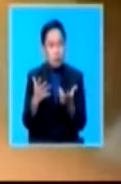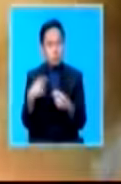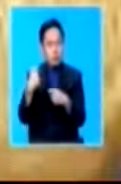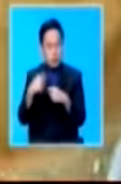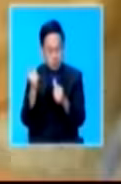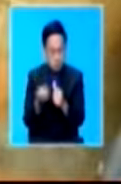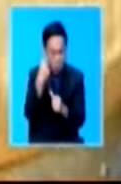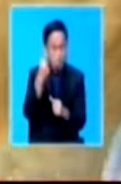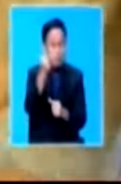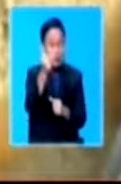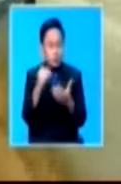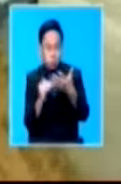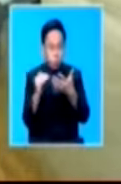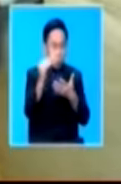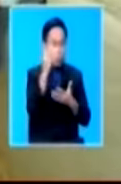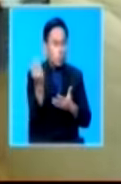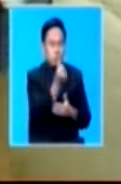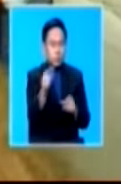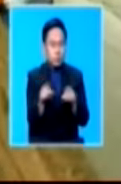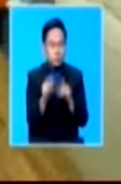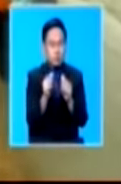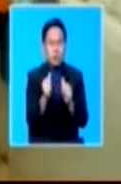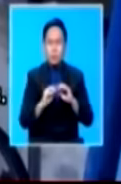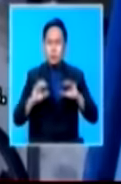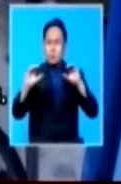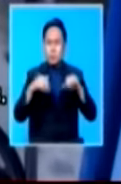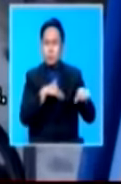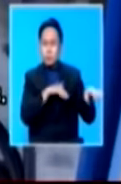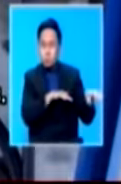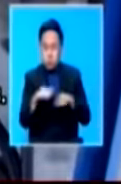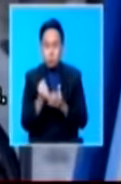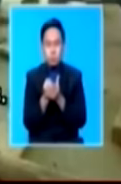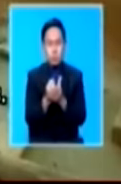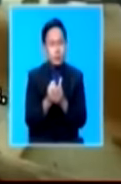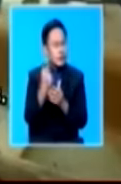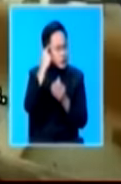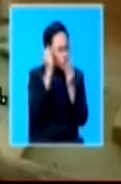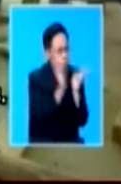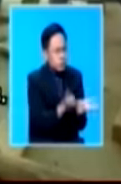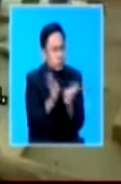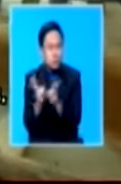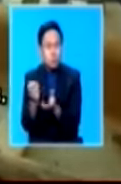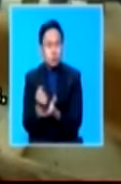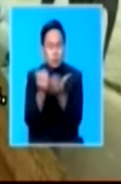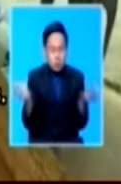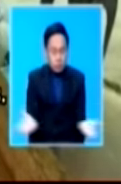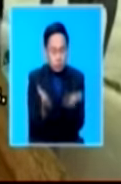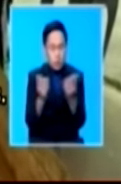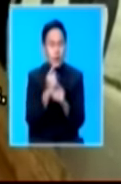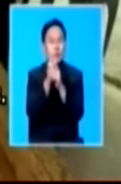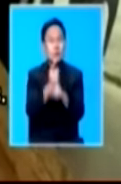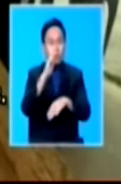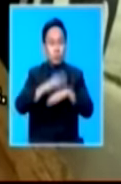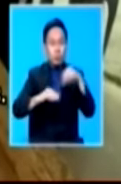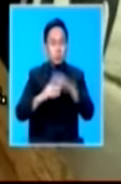ถ้ามันแข็งแรงอยู่แล้วก็มาร่วมกันทำต่อไปรัฐบาลก็จะต้องพิจารณาหาทางสนับสนุนให้นะครับตามขีดความส